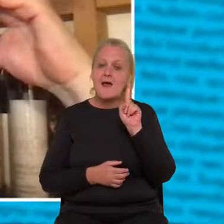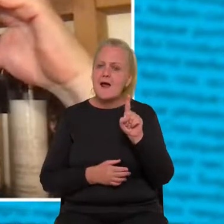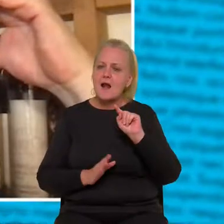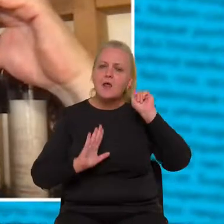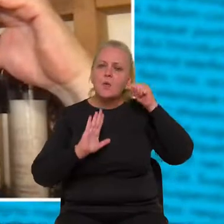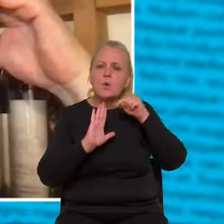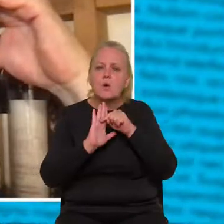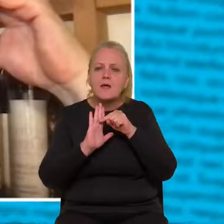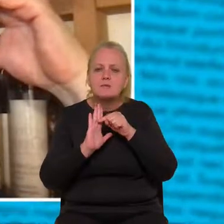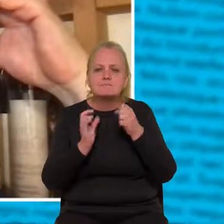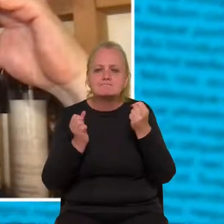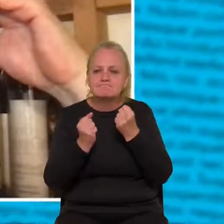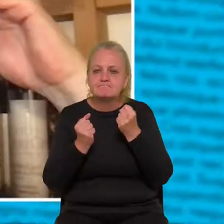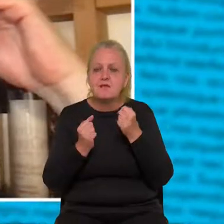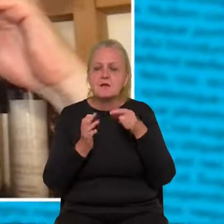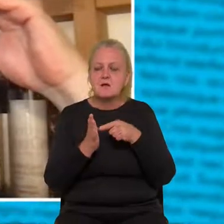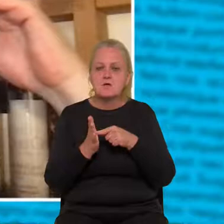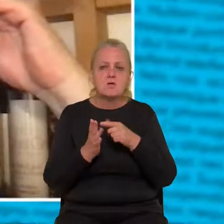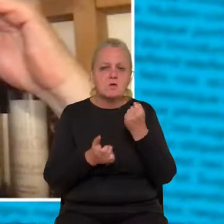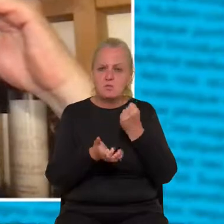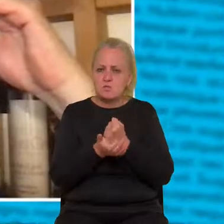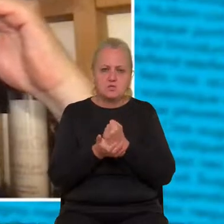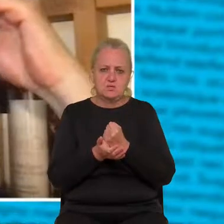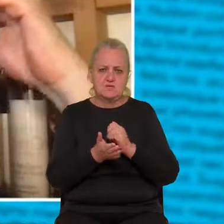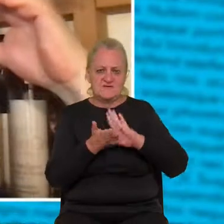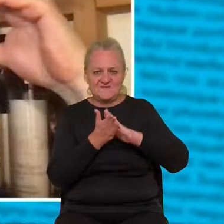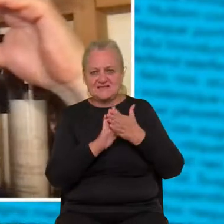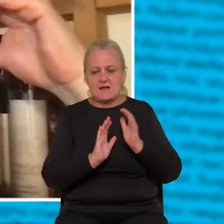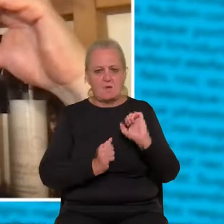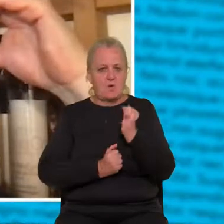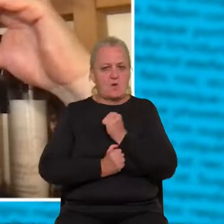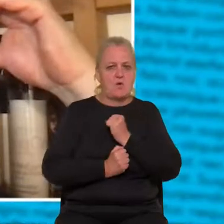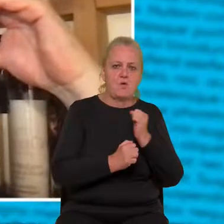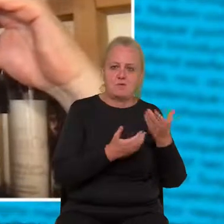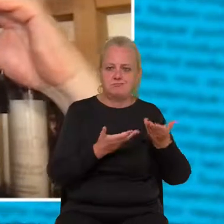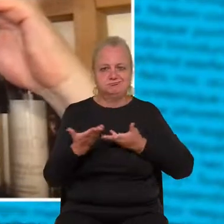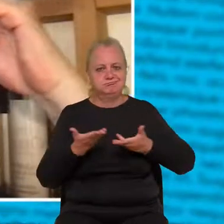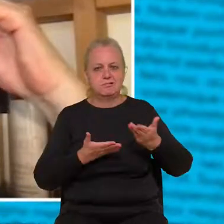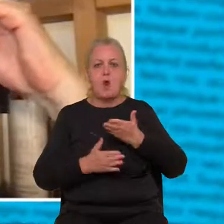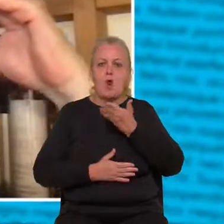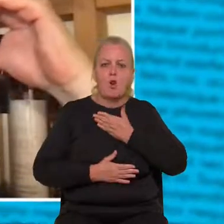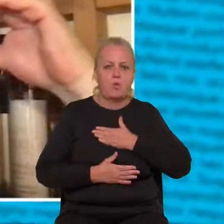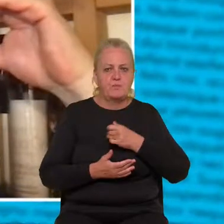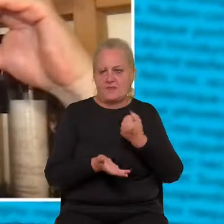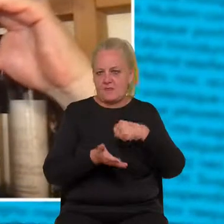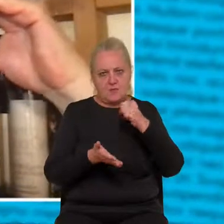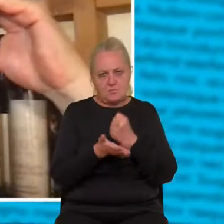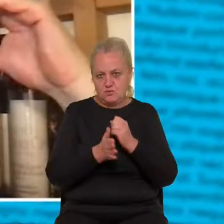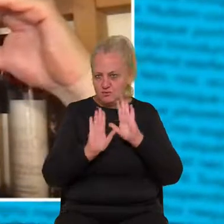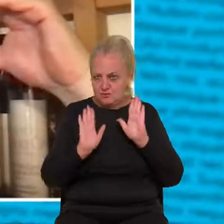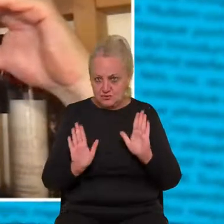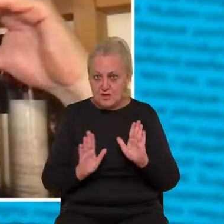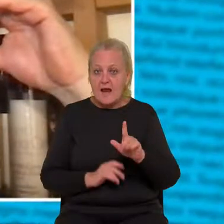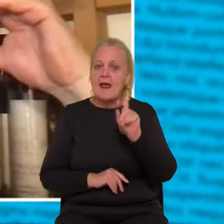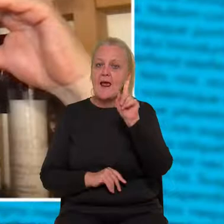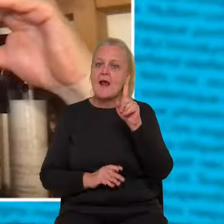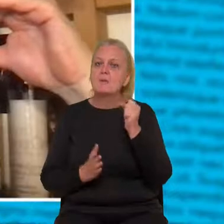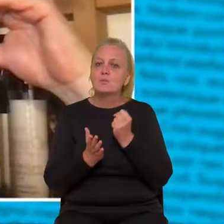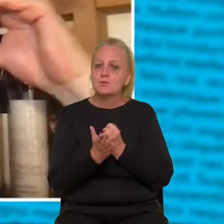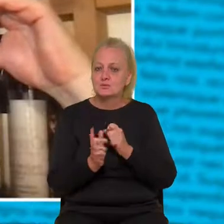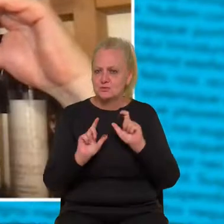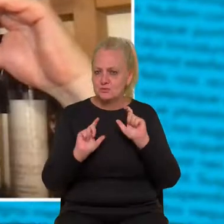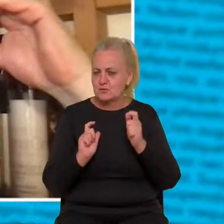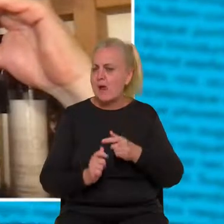bardzo głęboki. Nie musimy się kochać nawzajem, nie musimy tak naprawdę się lubić nawet, ale